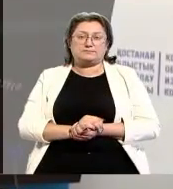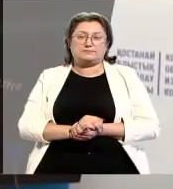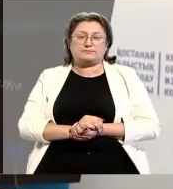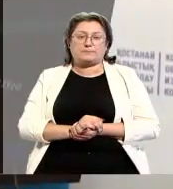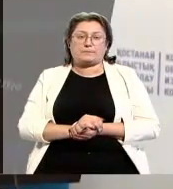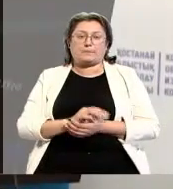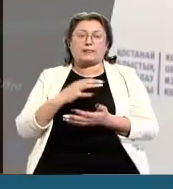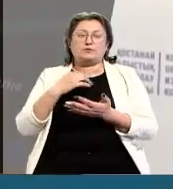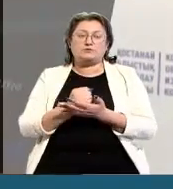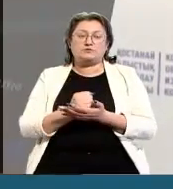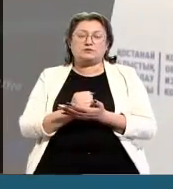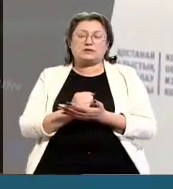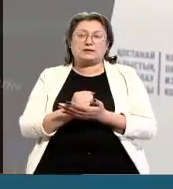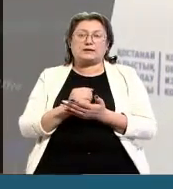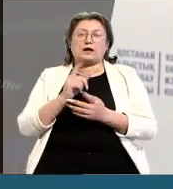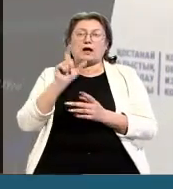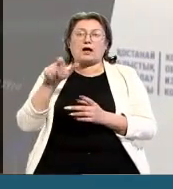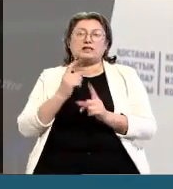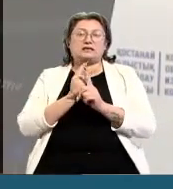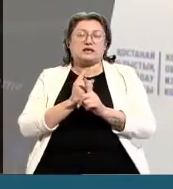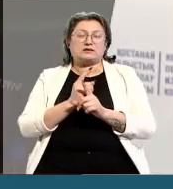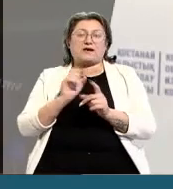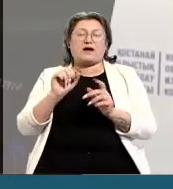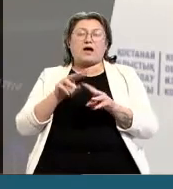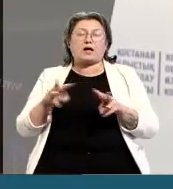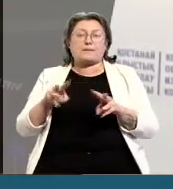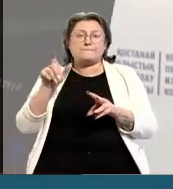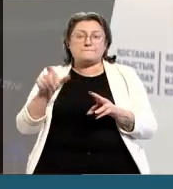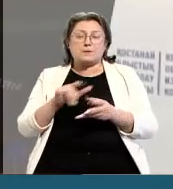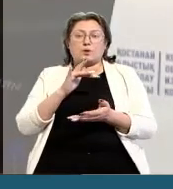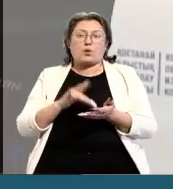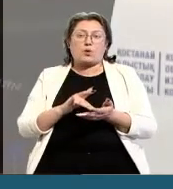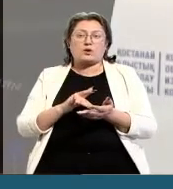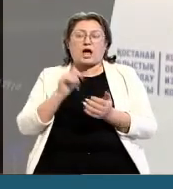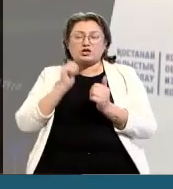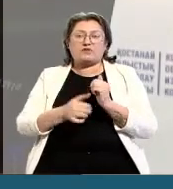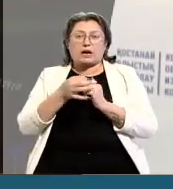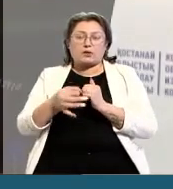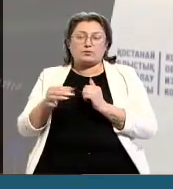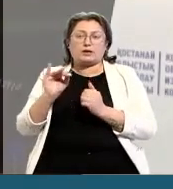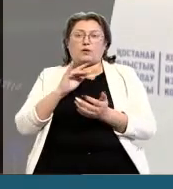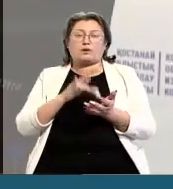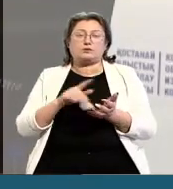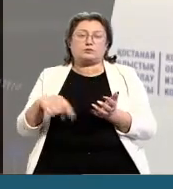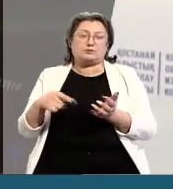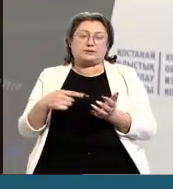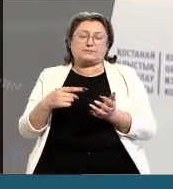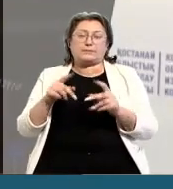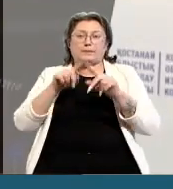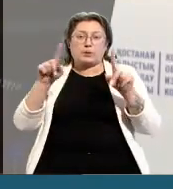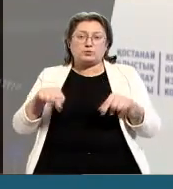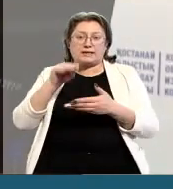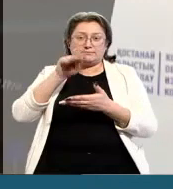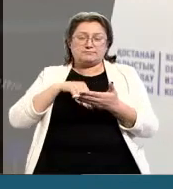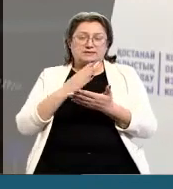Әр аудан мен Рудный қаласының әкімін сайлауға 3 кандидаттан бекітілді. Арнайы бюллетендерге олар жайында ақпарат жазылған. Сонымен қатар